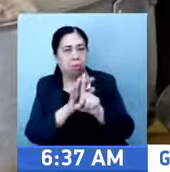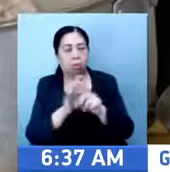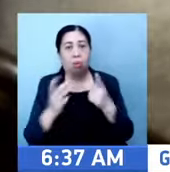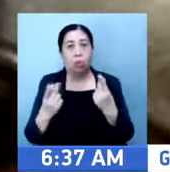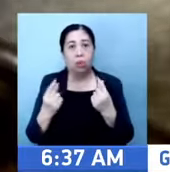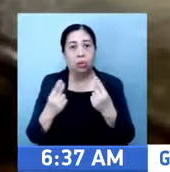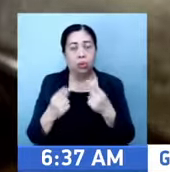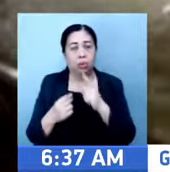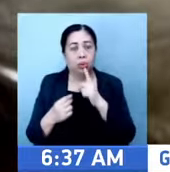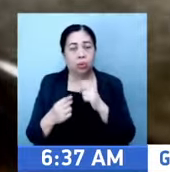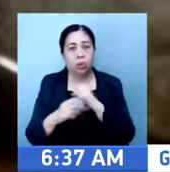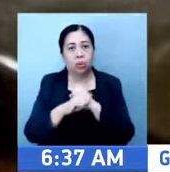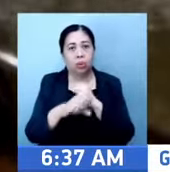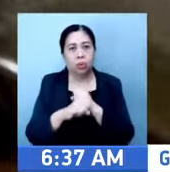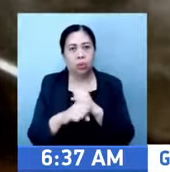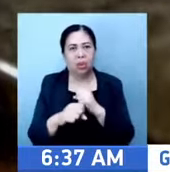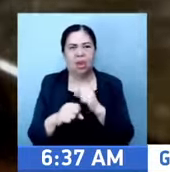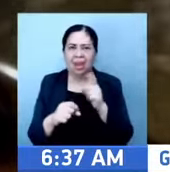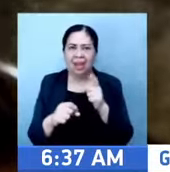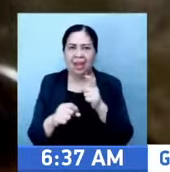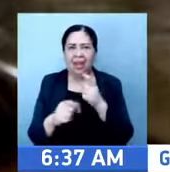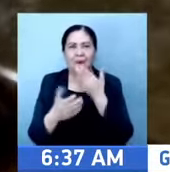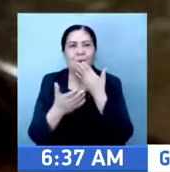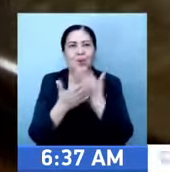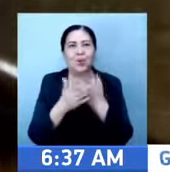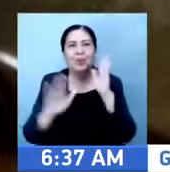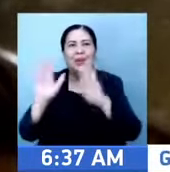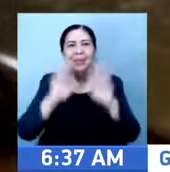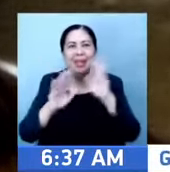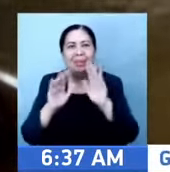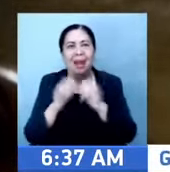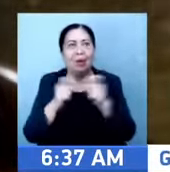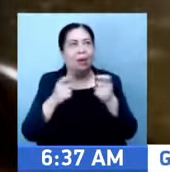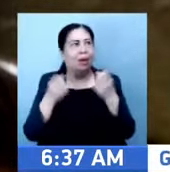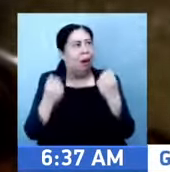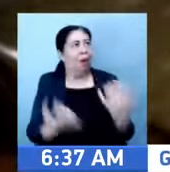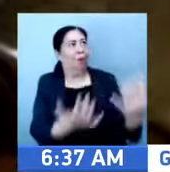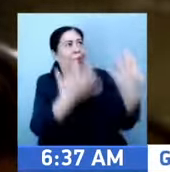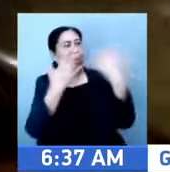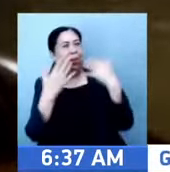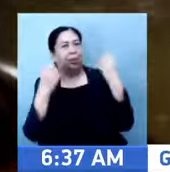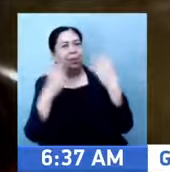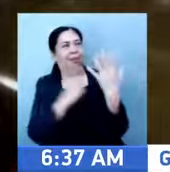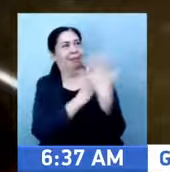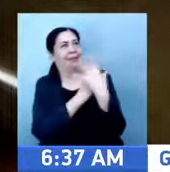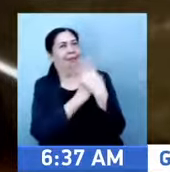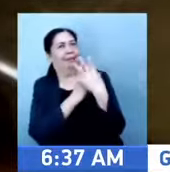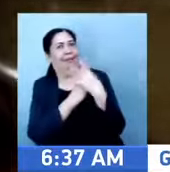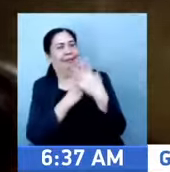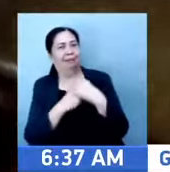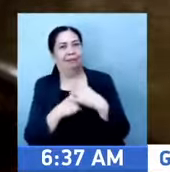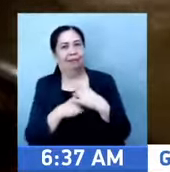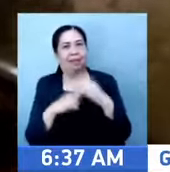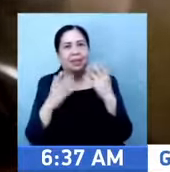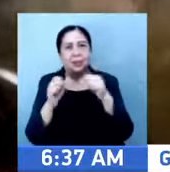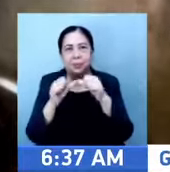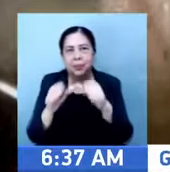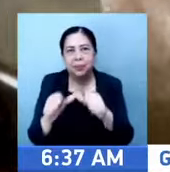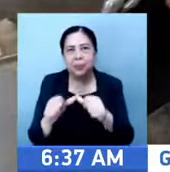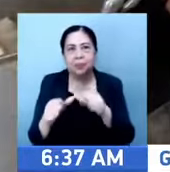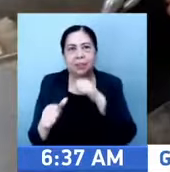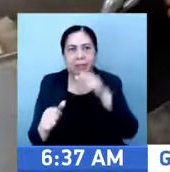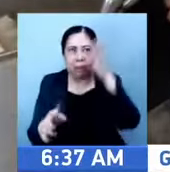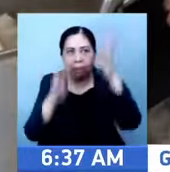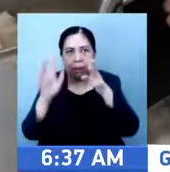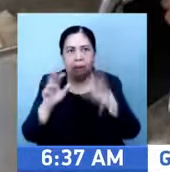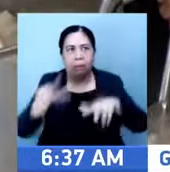good problem. Ay, oo oh, naman. How to handle yung dami ng tao. Yes, sir. Yung consistency, di ba? Tama, tama. So, that's a good problem for